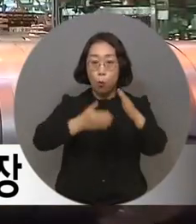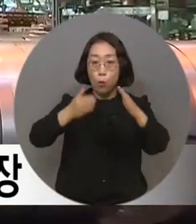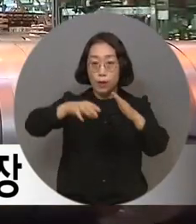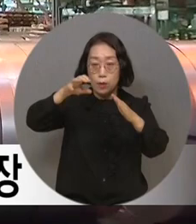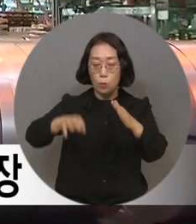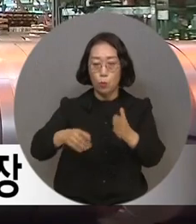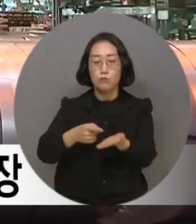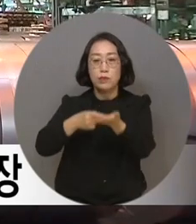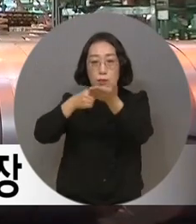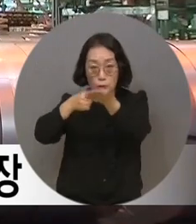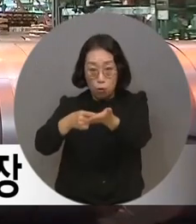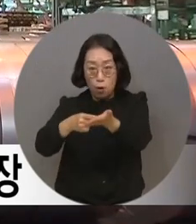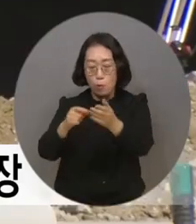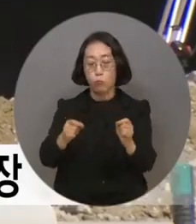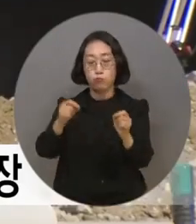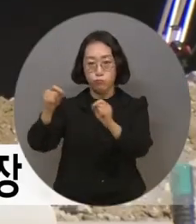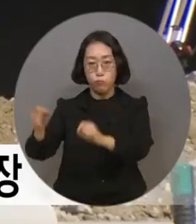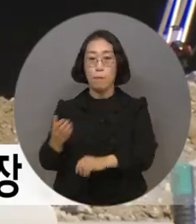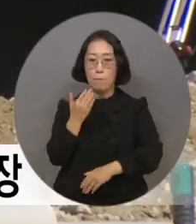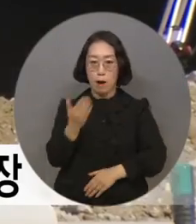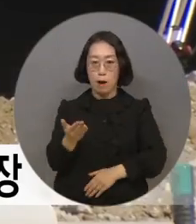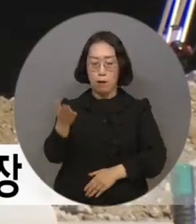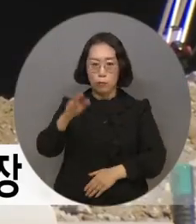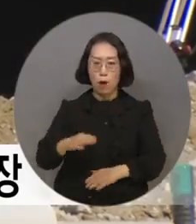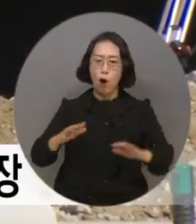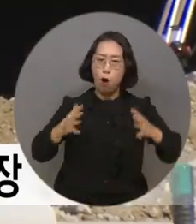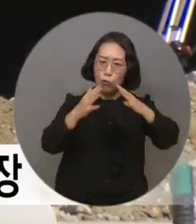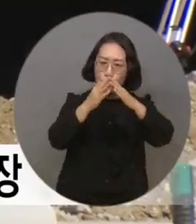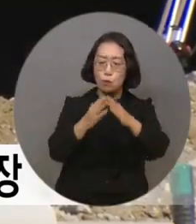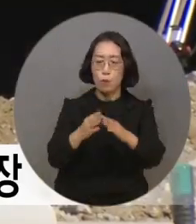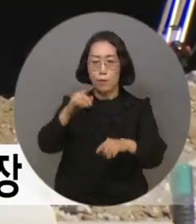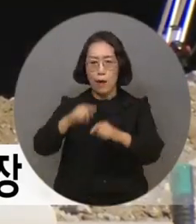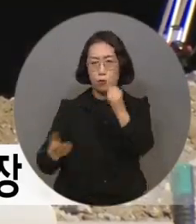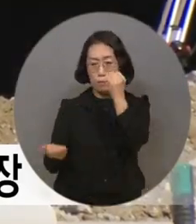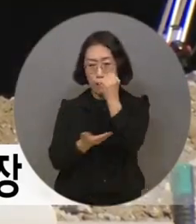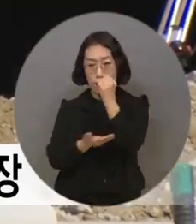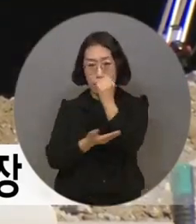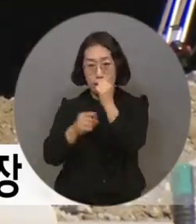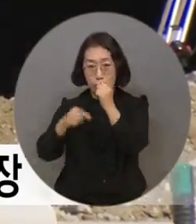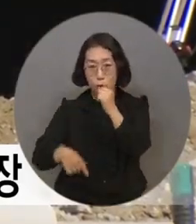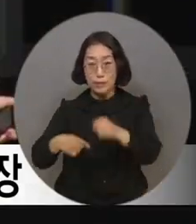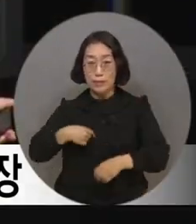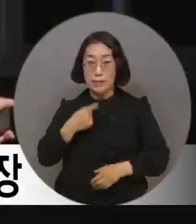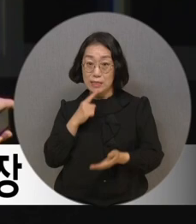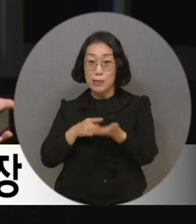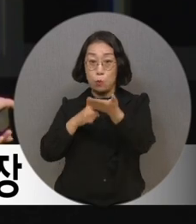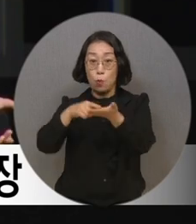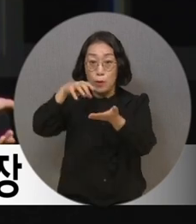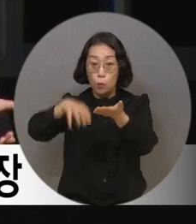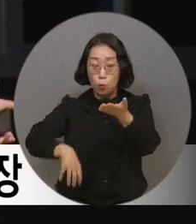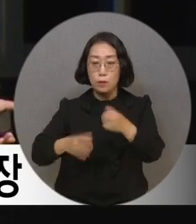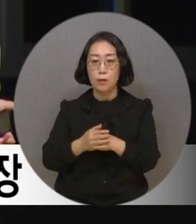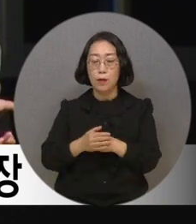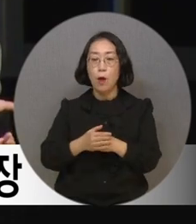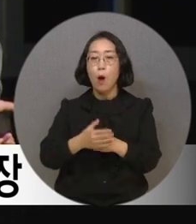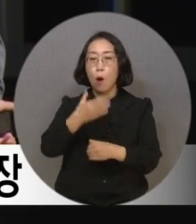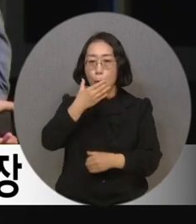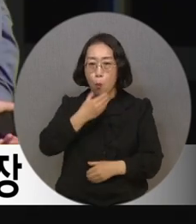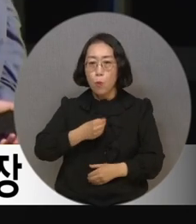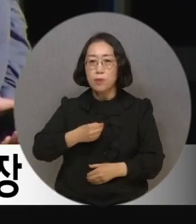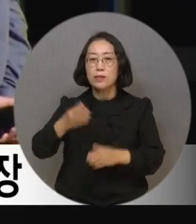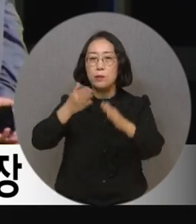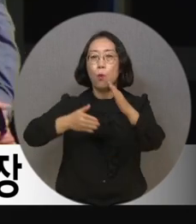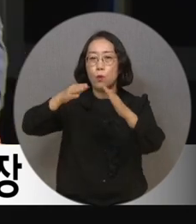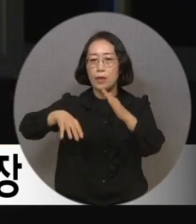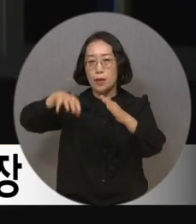유예 신청을 하면 됩니다. 단 건설, 벌목업 등 보험료 자진신고 사업장은 근로복지공단에서 접수를